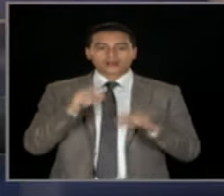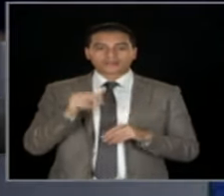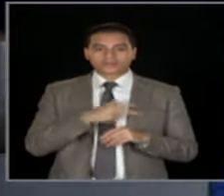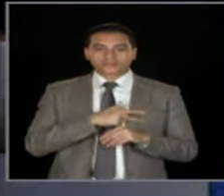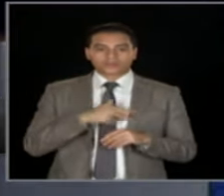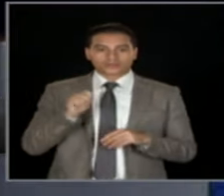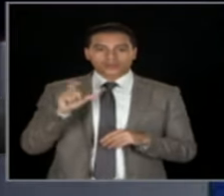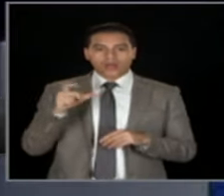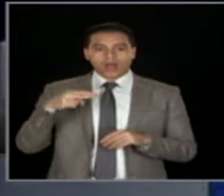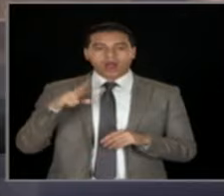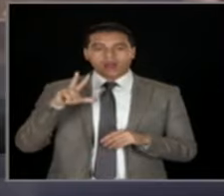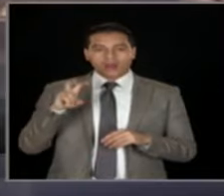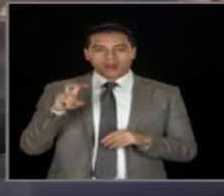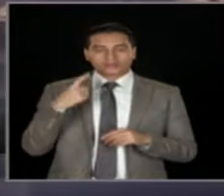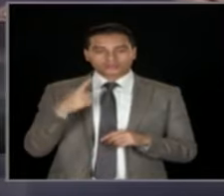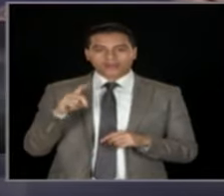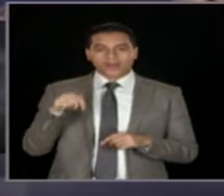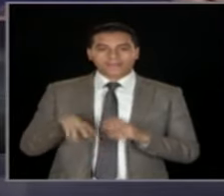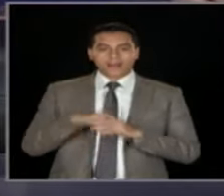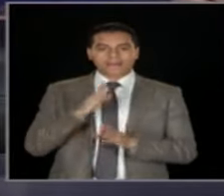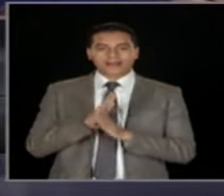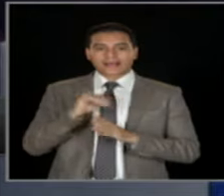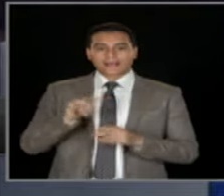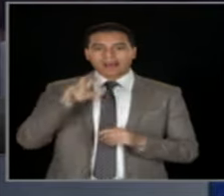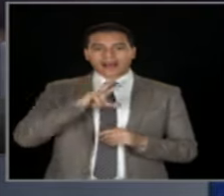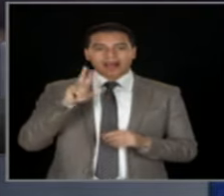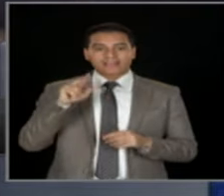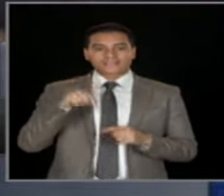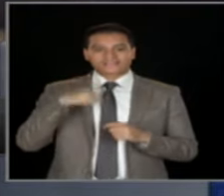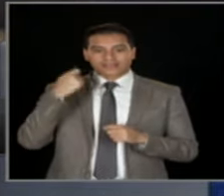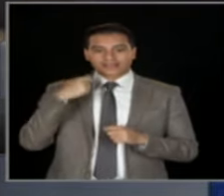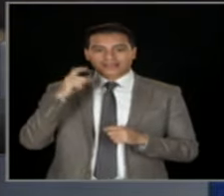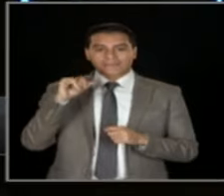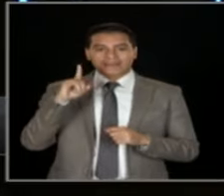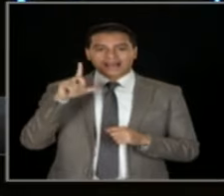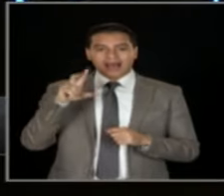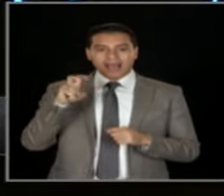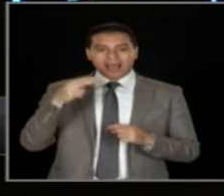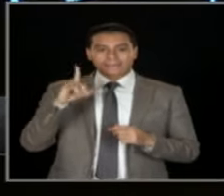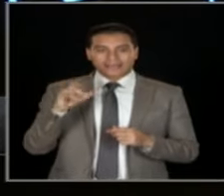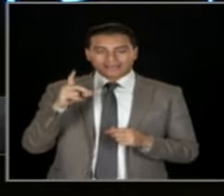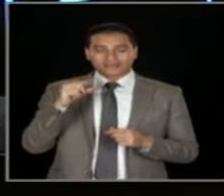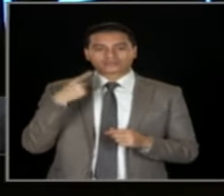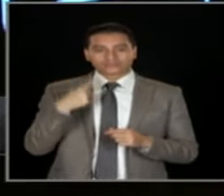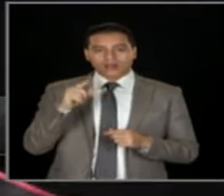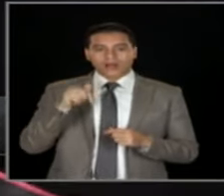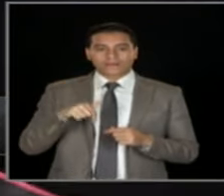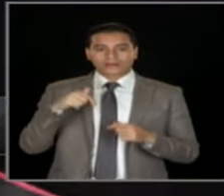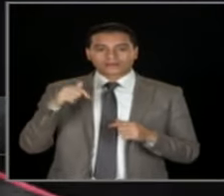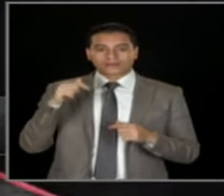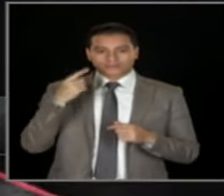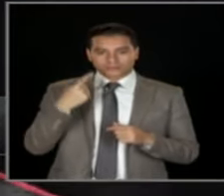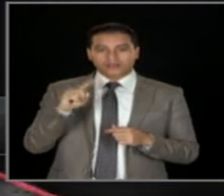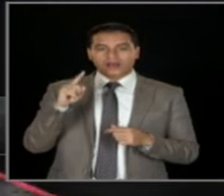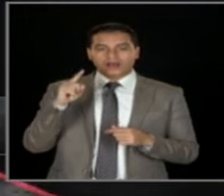مصري معاصر. صلاح ابراهيم. صح. من قامت بدور جمالات في فيلم شادر السمك؟ نبيل عبيد. صح. استقلت موزمبيق عام 1900. برتغال.